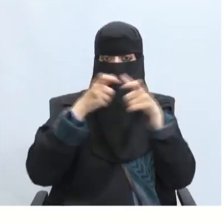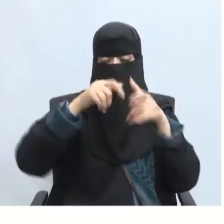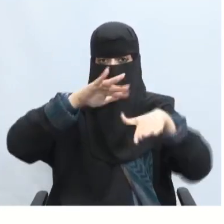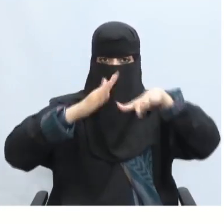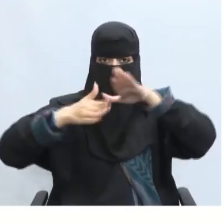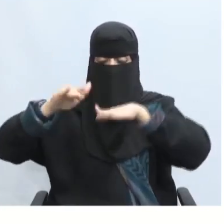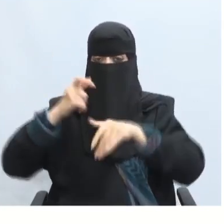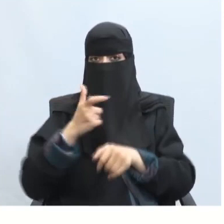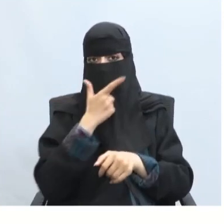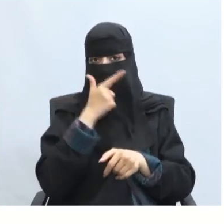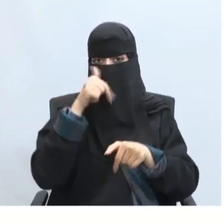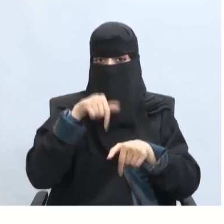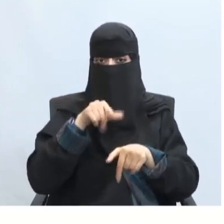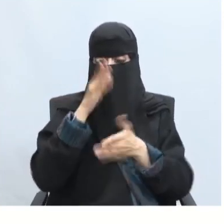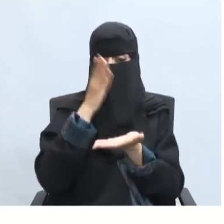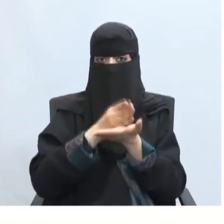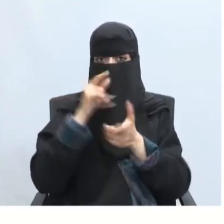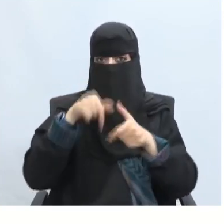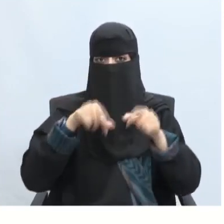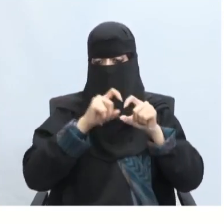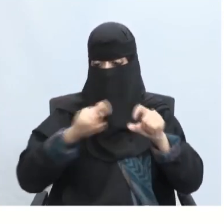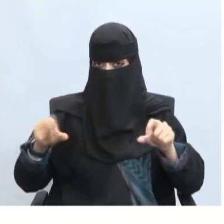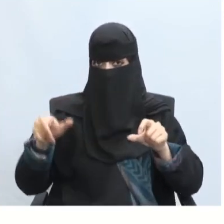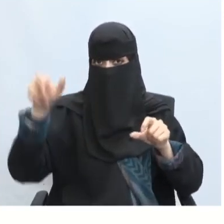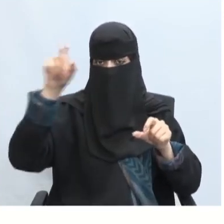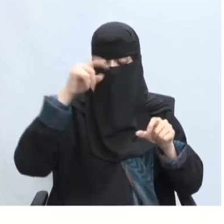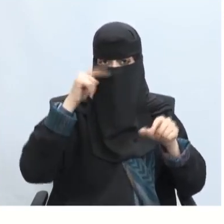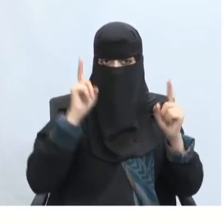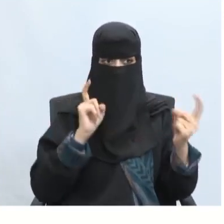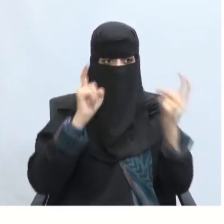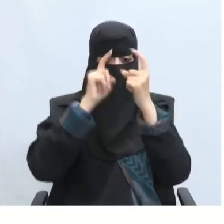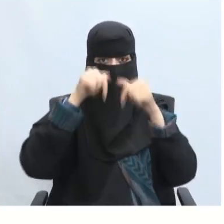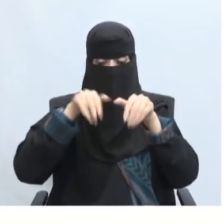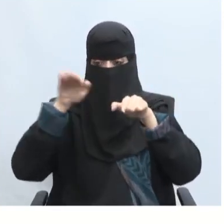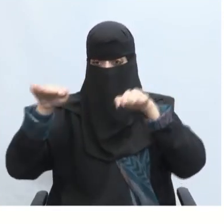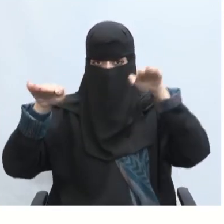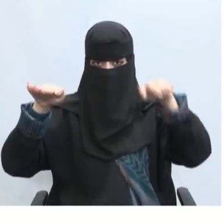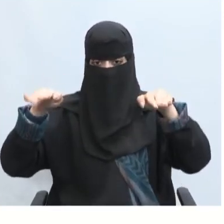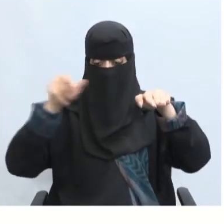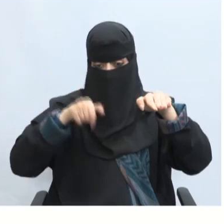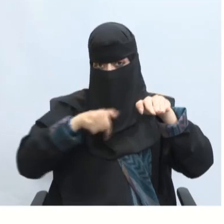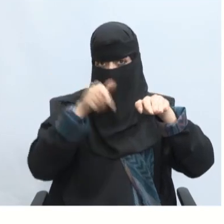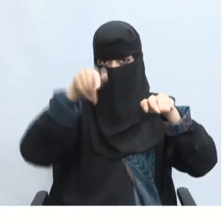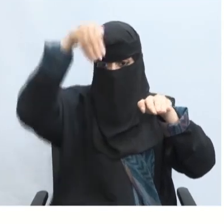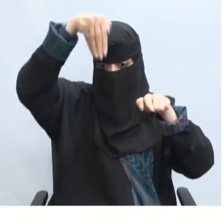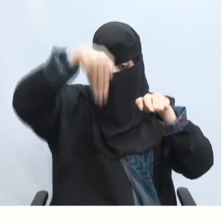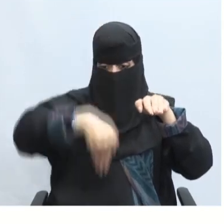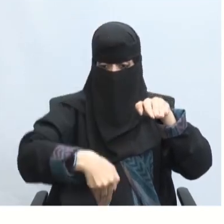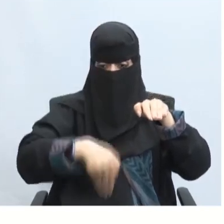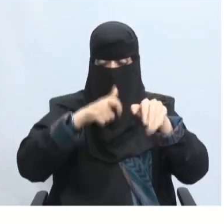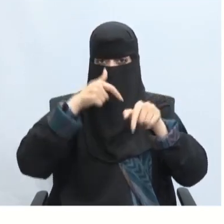هما نطاقا طرح حيث تلتقي صفيحتين معا وتغوص ذات